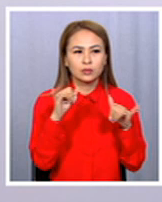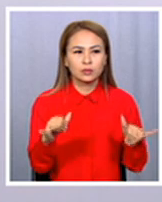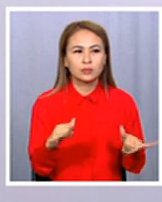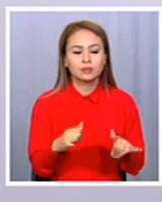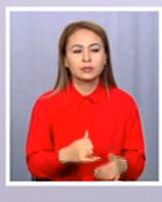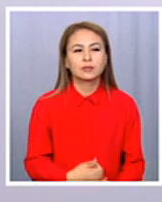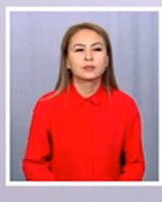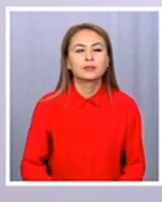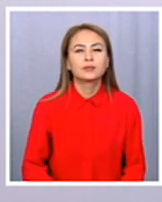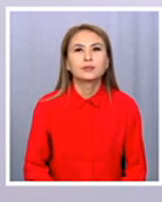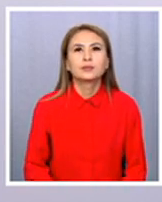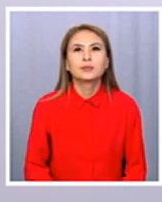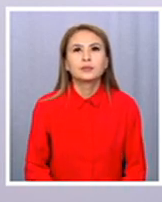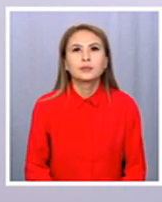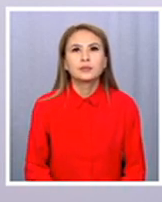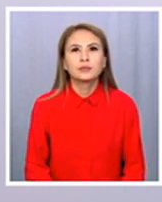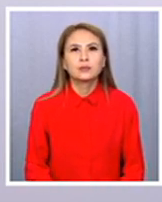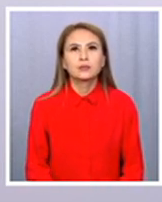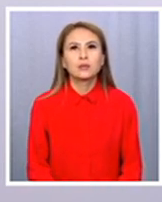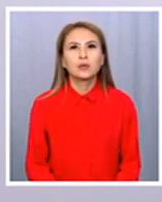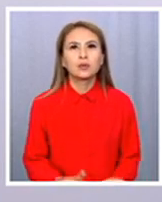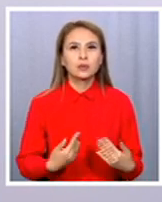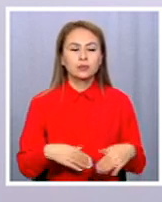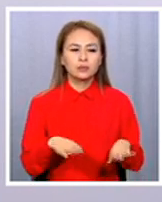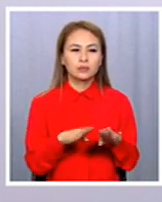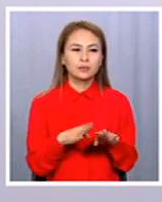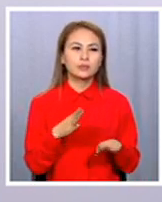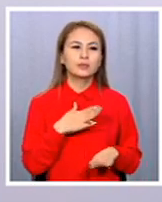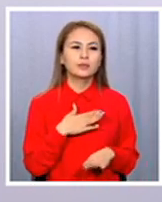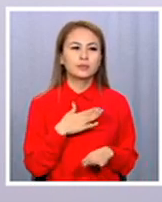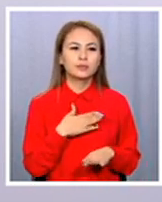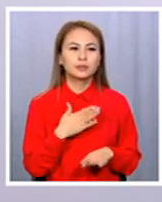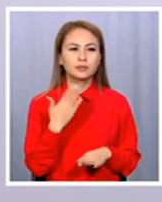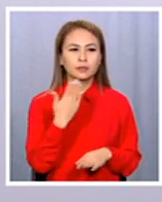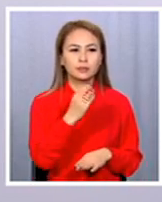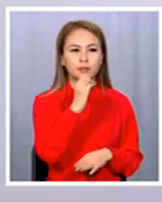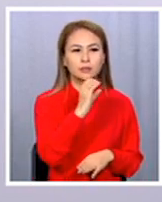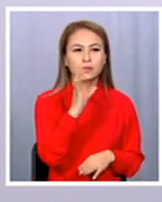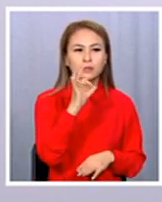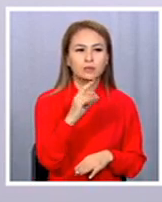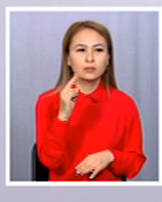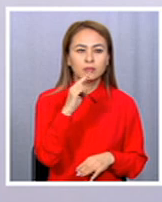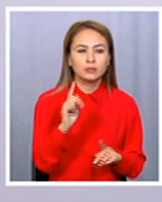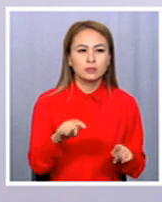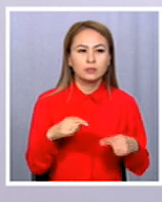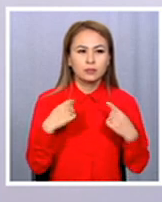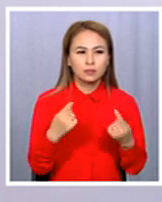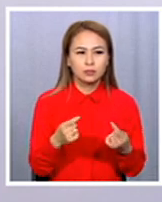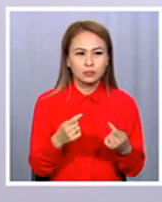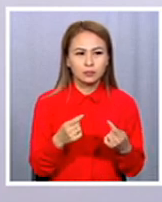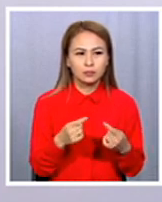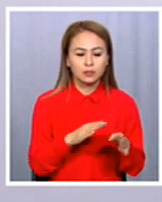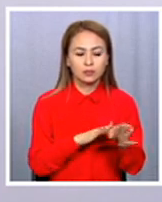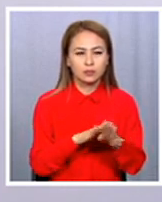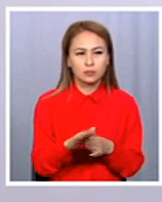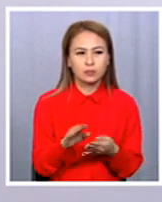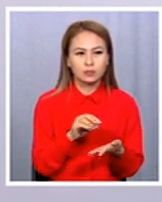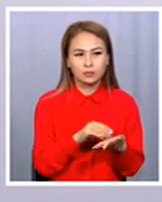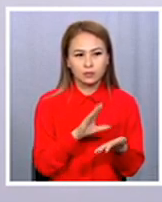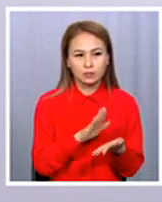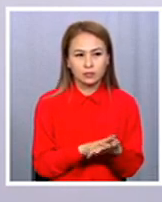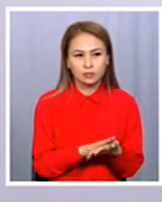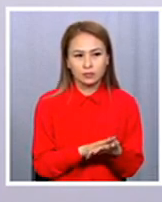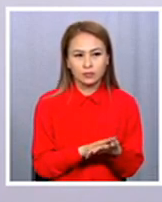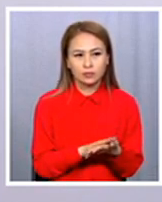2X. Жақсы. Олай болса, бізге мына ЕОД бұрышы берілсін, яғни толықтай мына доғал бұрышымыз